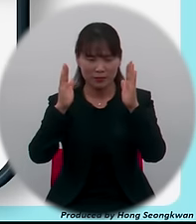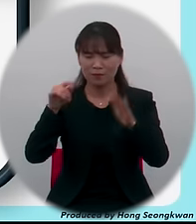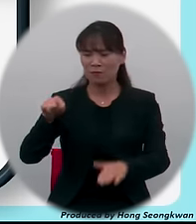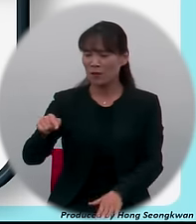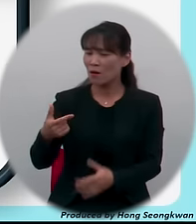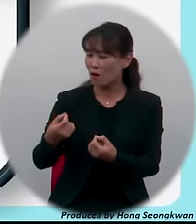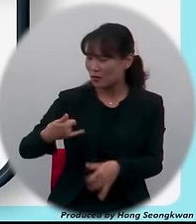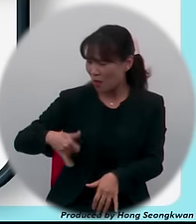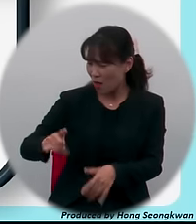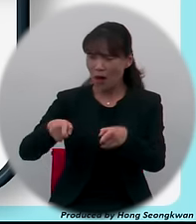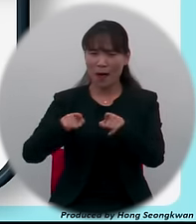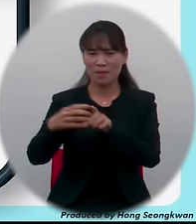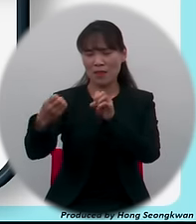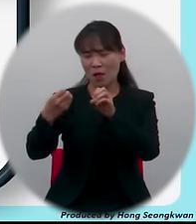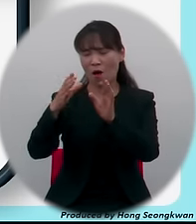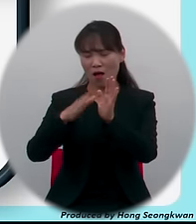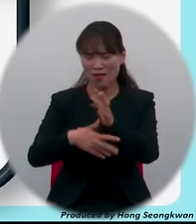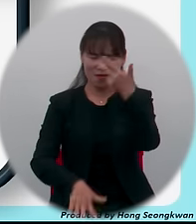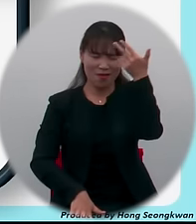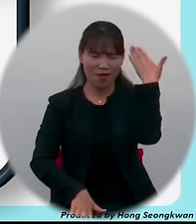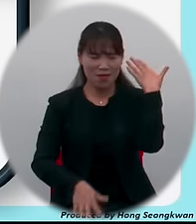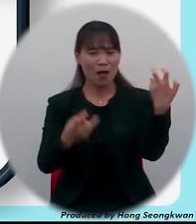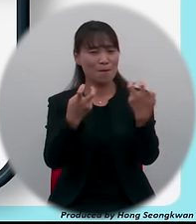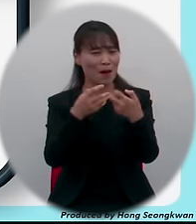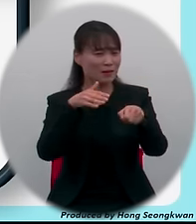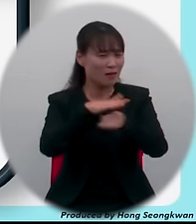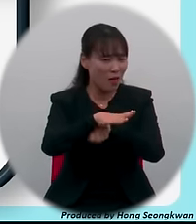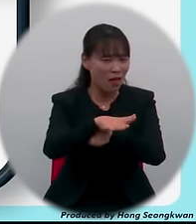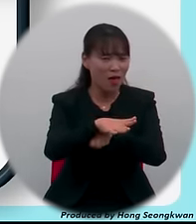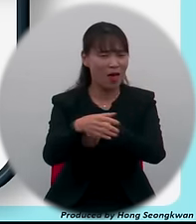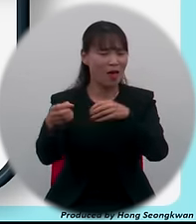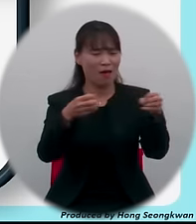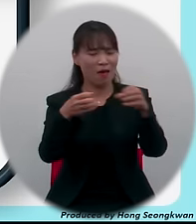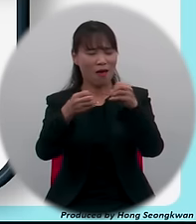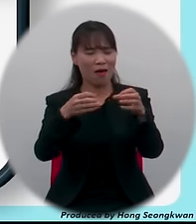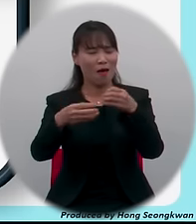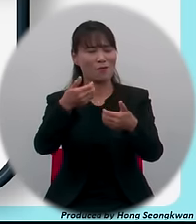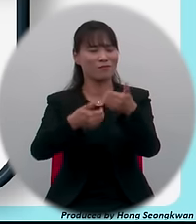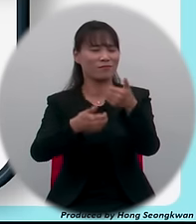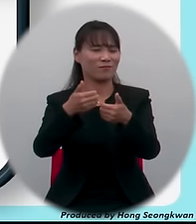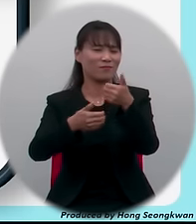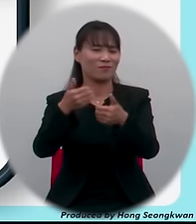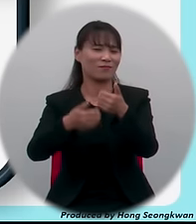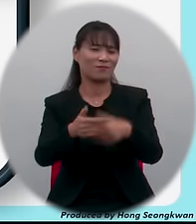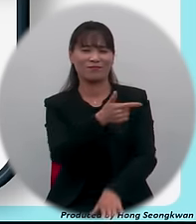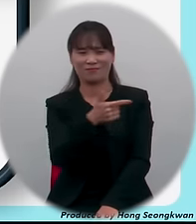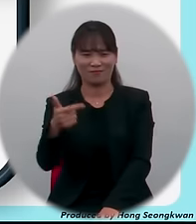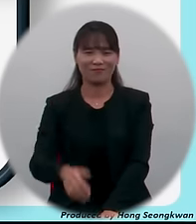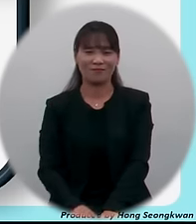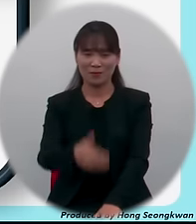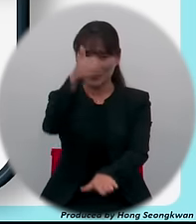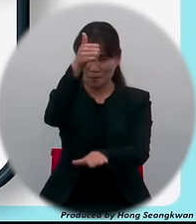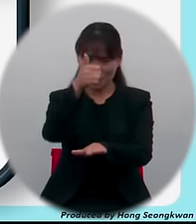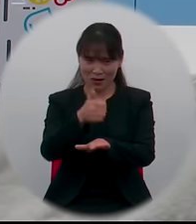학습 이러한 자녀들과 대화를 하려고 할 때 아날로그 식으로 소통을 하려고 할 때 역시 높은 장벽으로 작용할